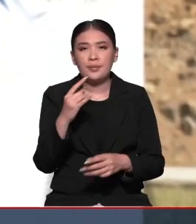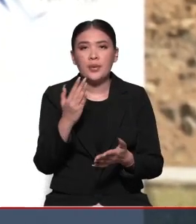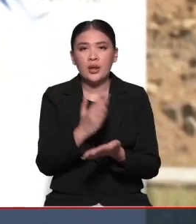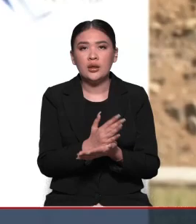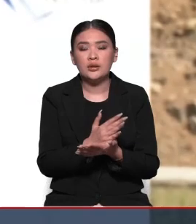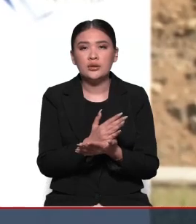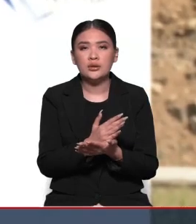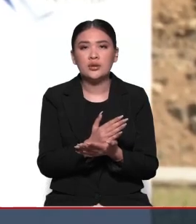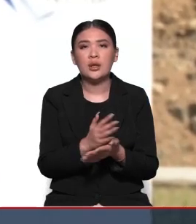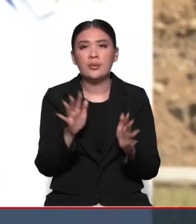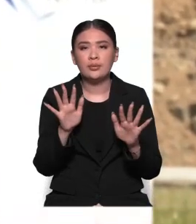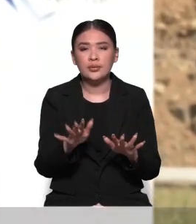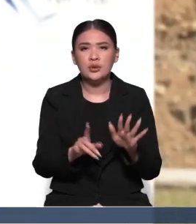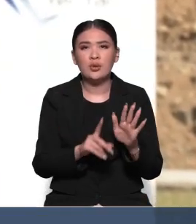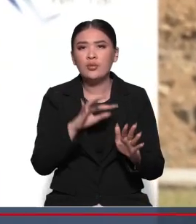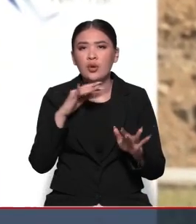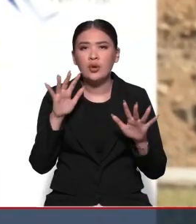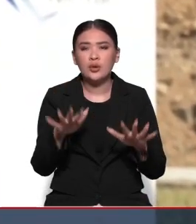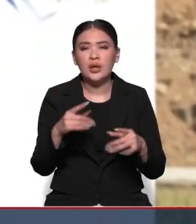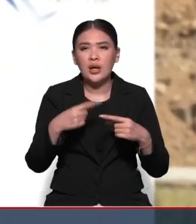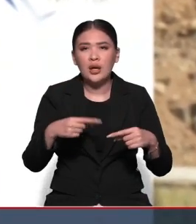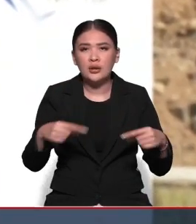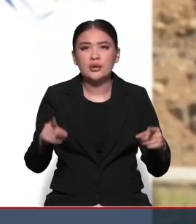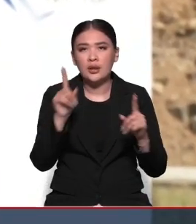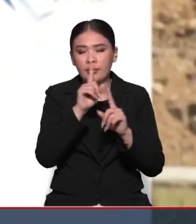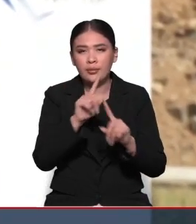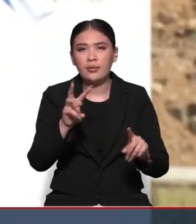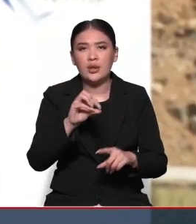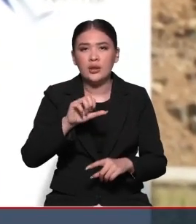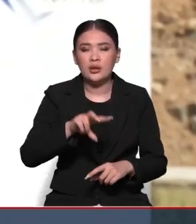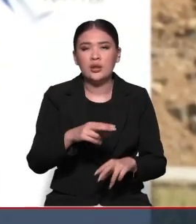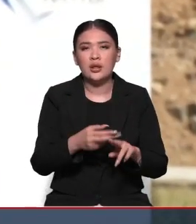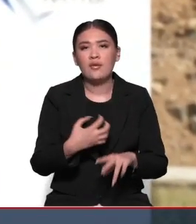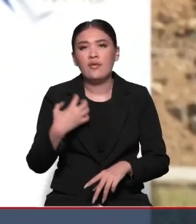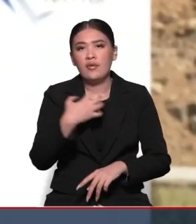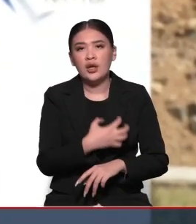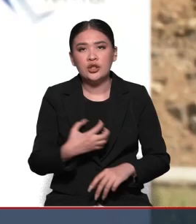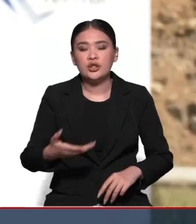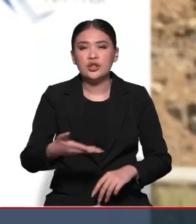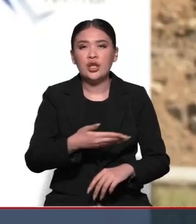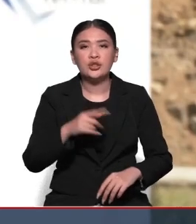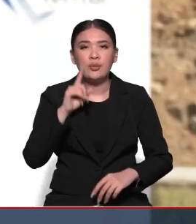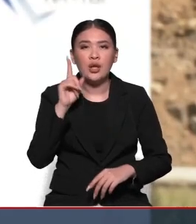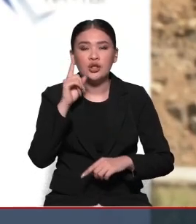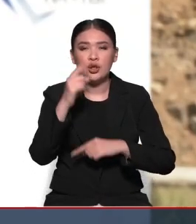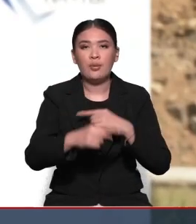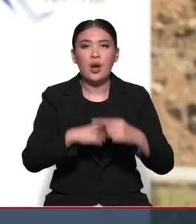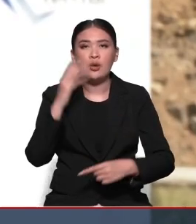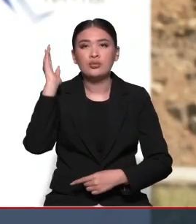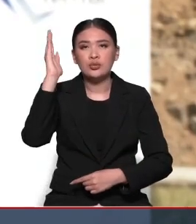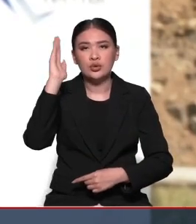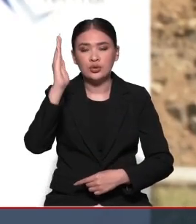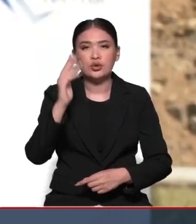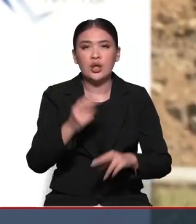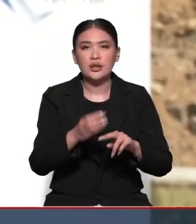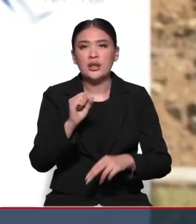неизведанные месторождения есть много разны металло поэтому важно чтобы наше молодое поколение будущие каши